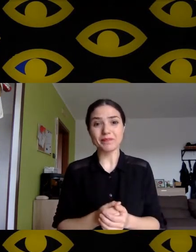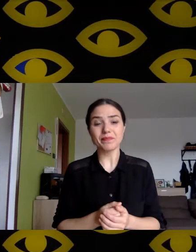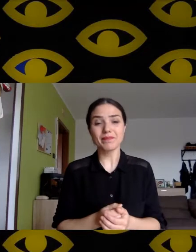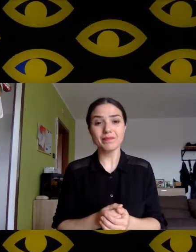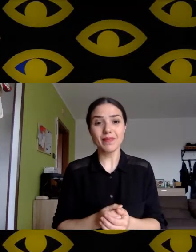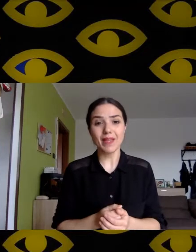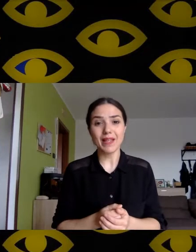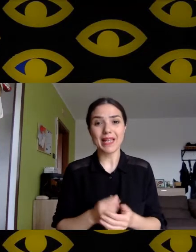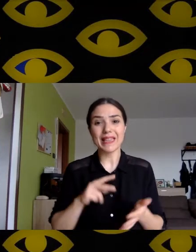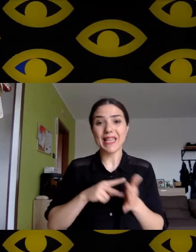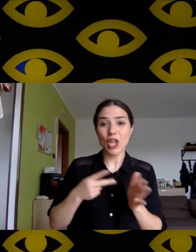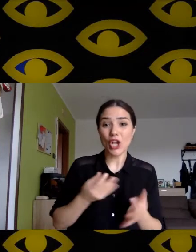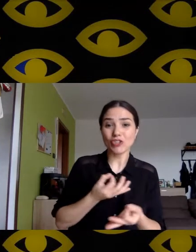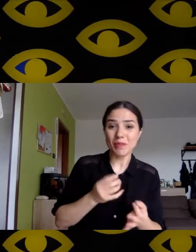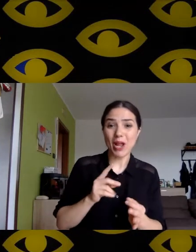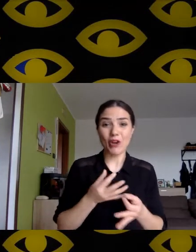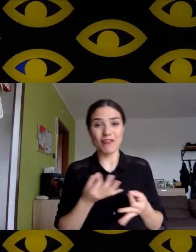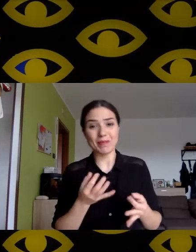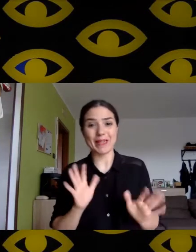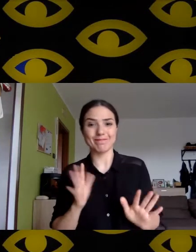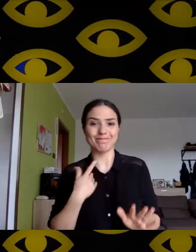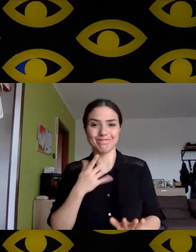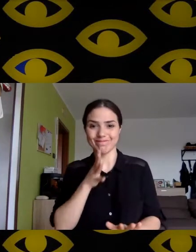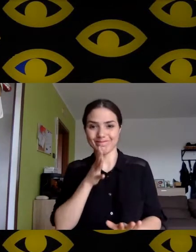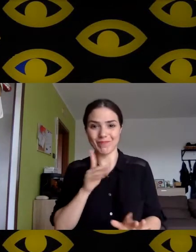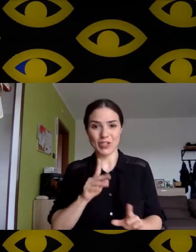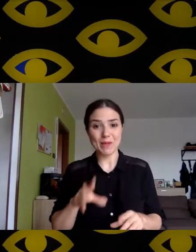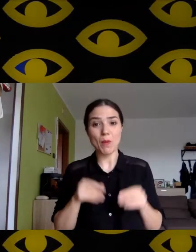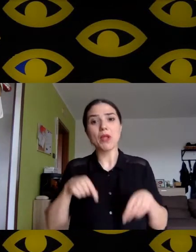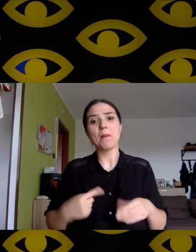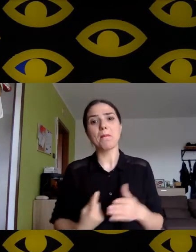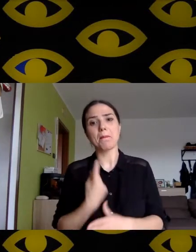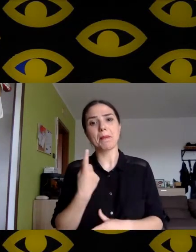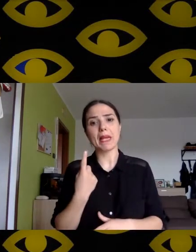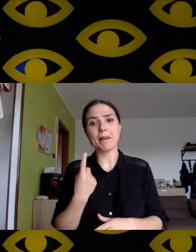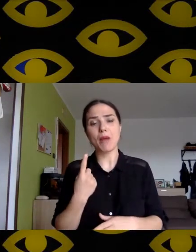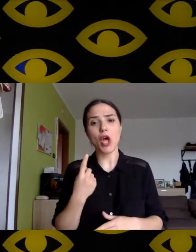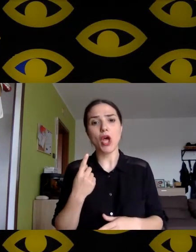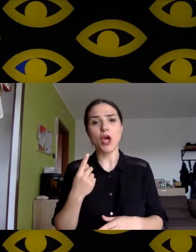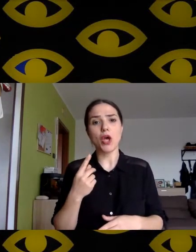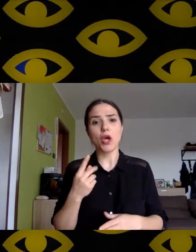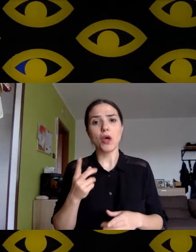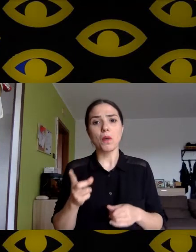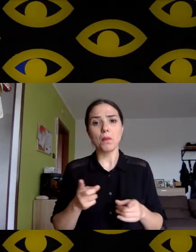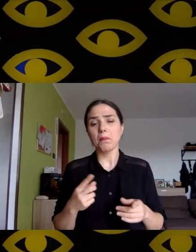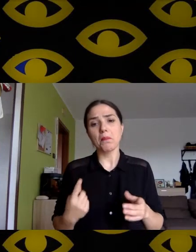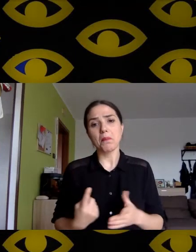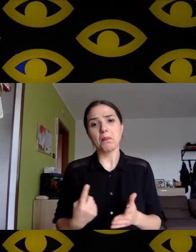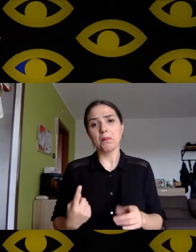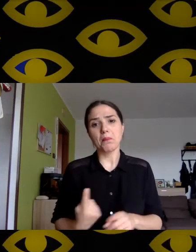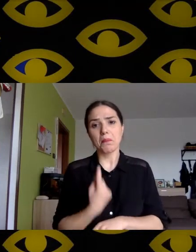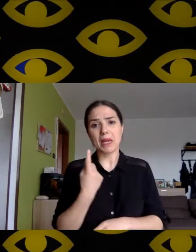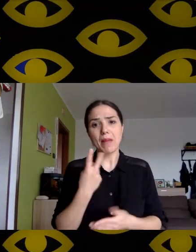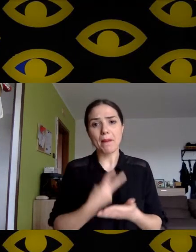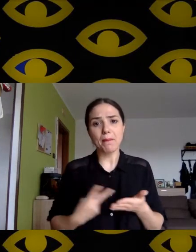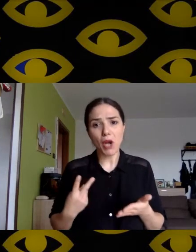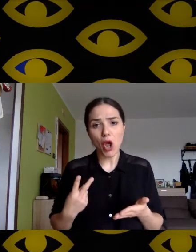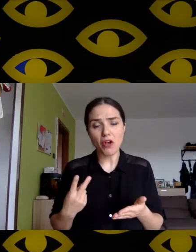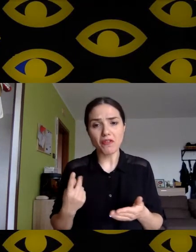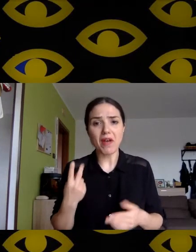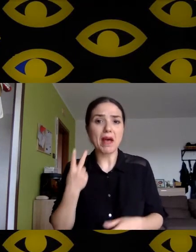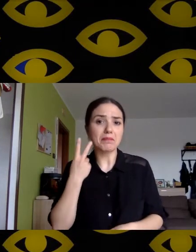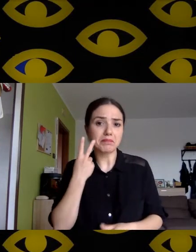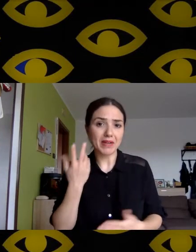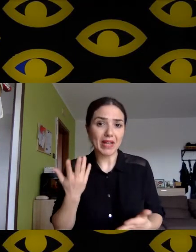primo, ripeto, questo primo tentativo. Monica lo starà ripetendo in questo momento. Chiaramente io non conosco nessuno